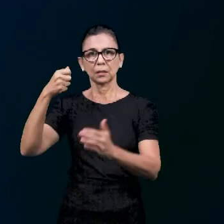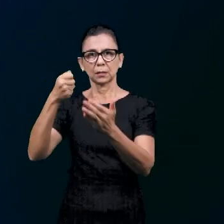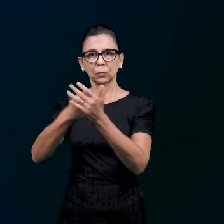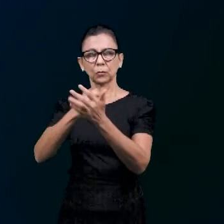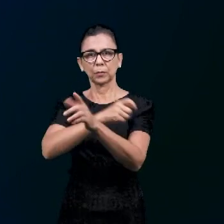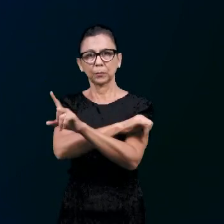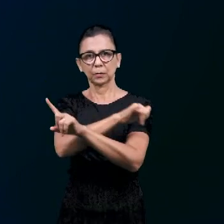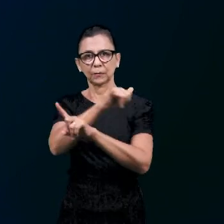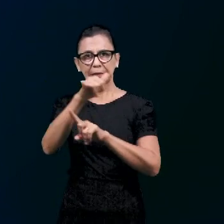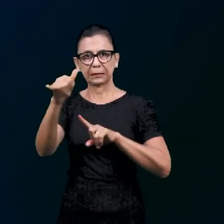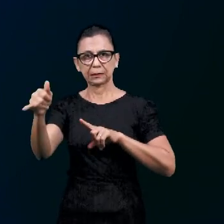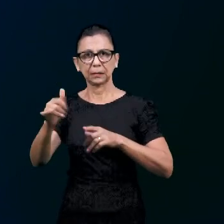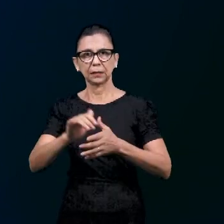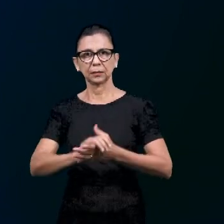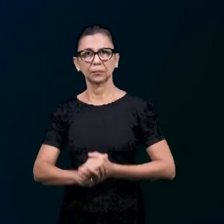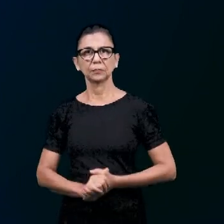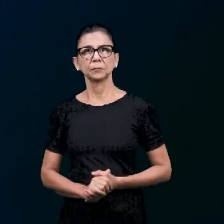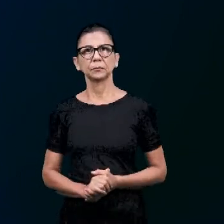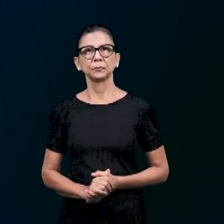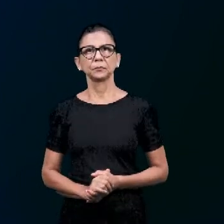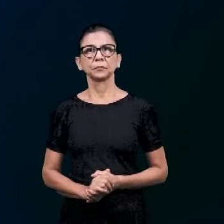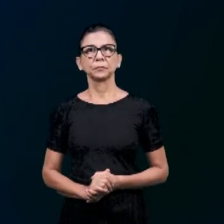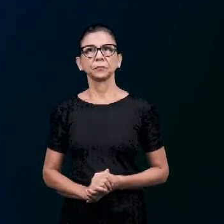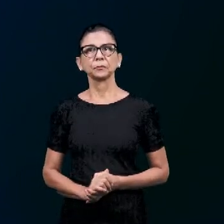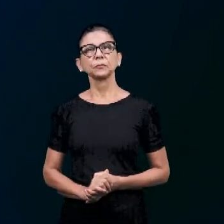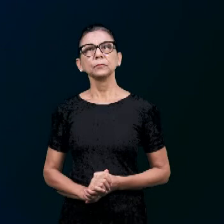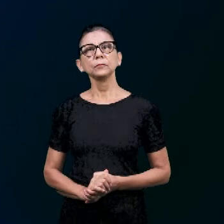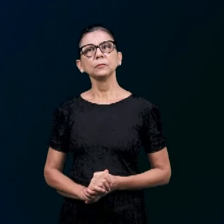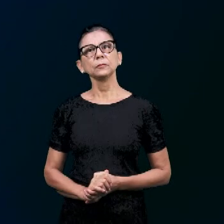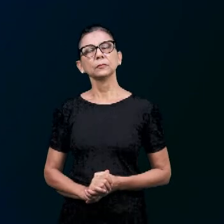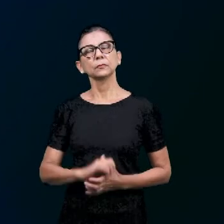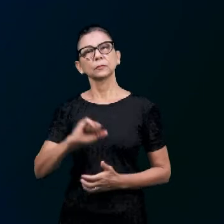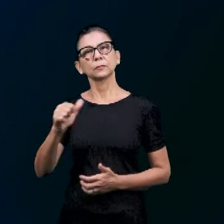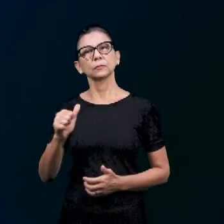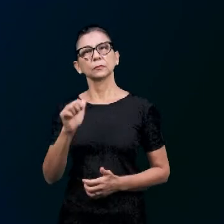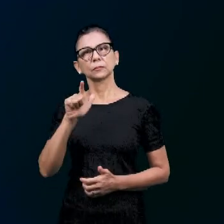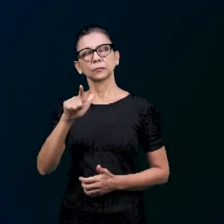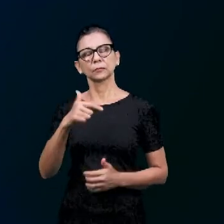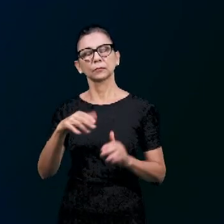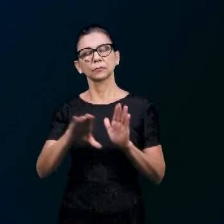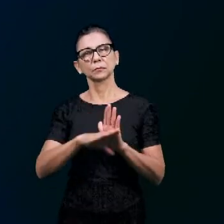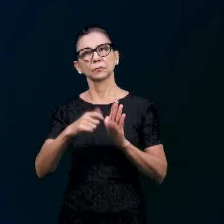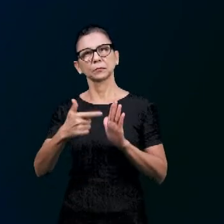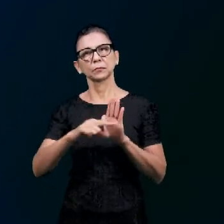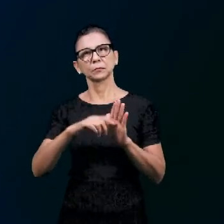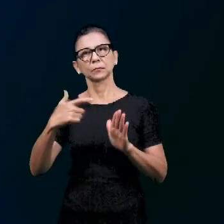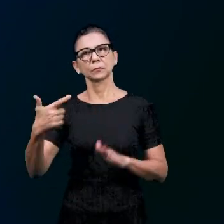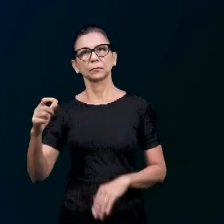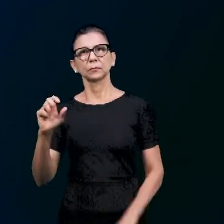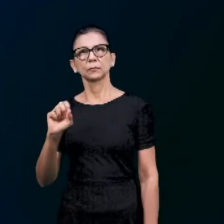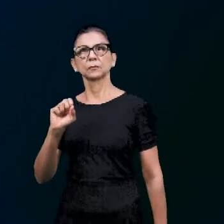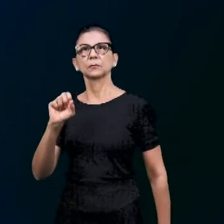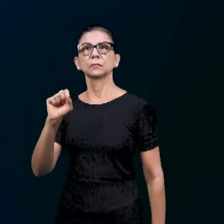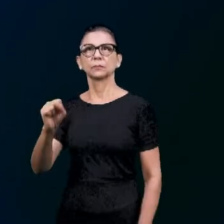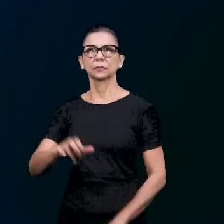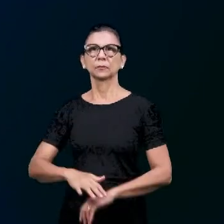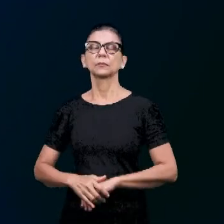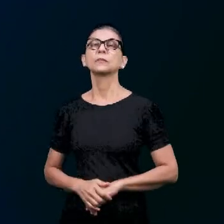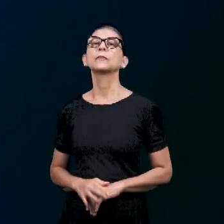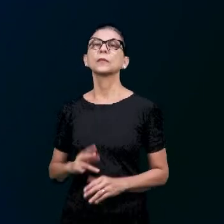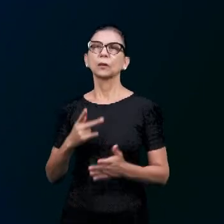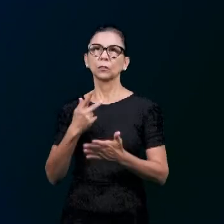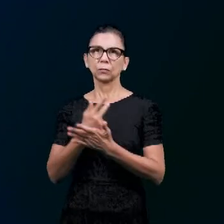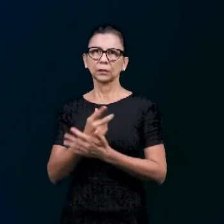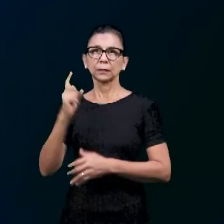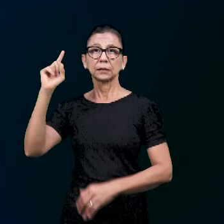s'accomplissant la prophétie de Joël qui se trouve dans le livre de Joël, chapitre 2, verset 28, qui nous dit « Il